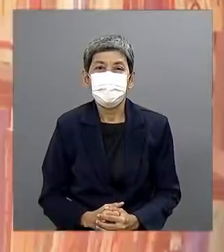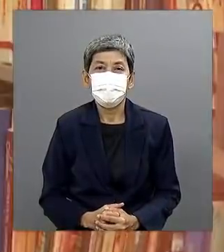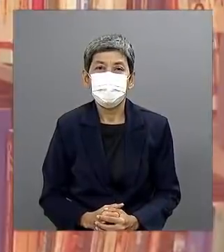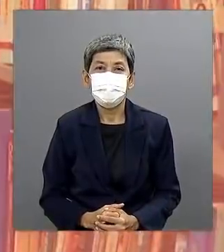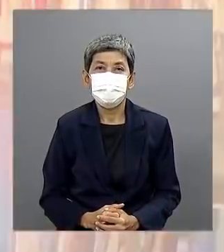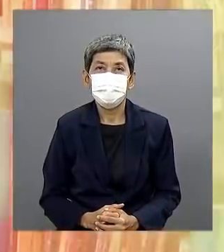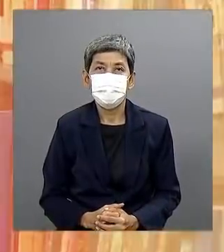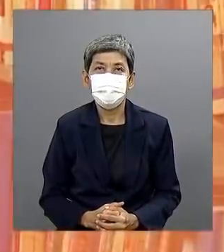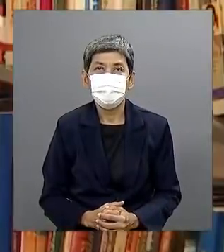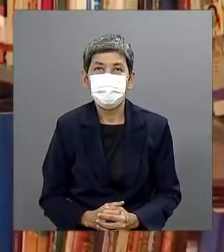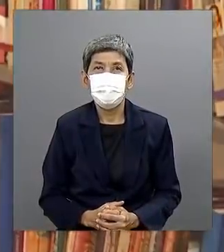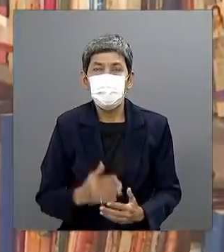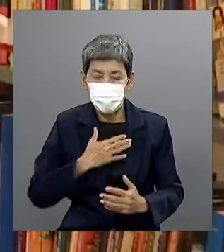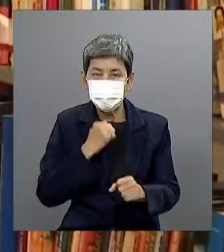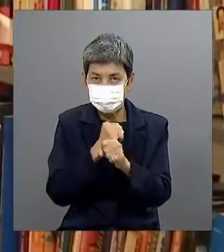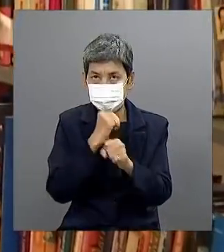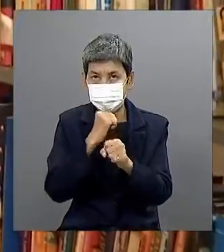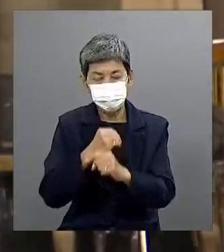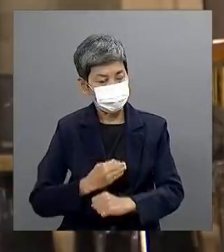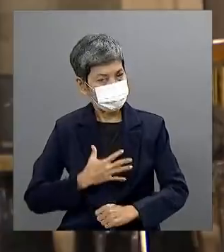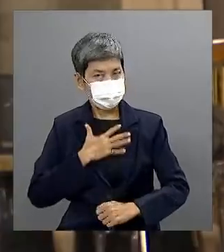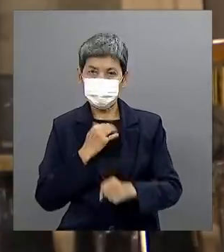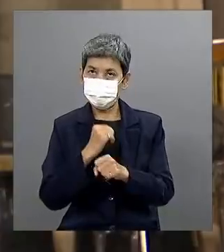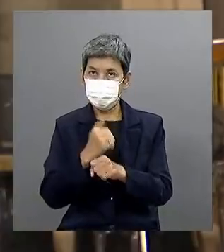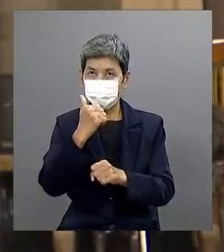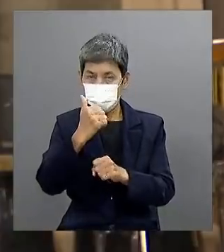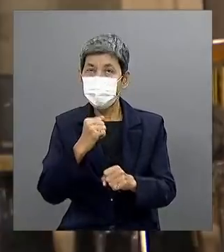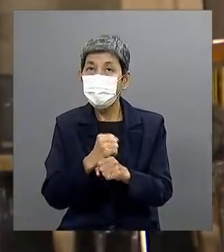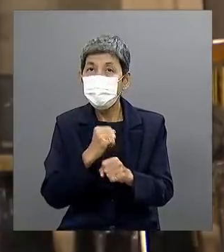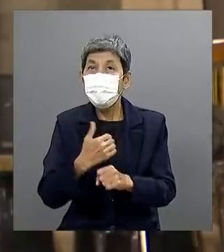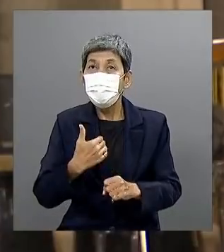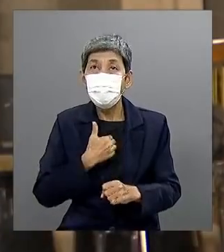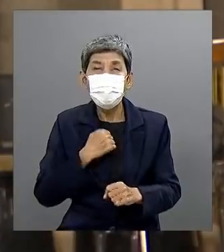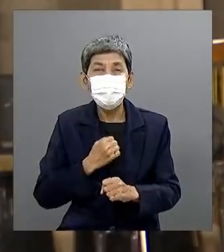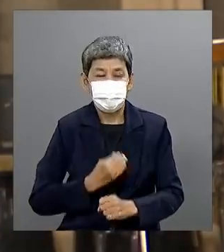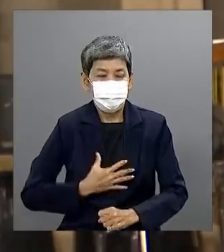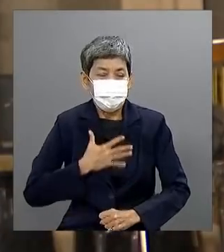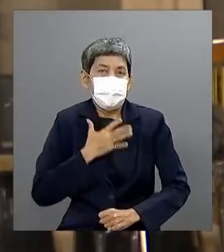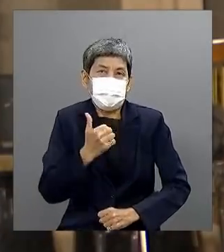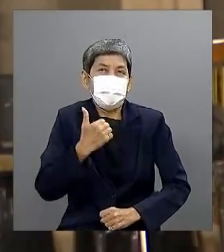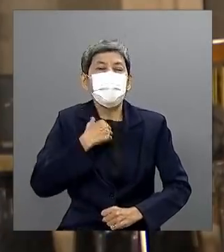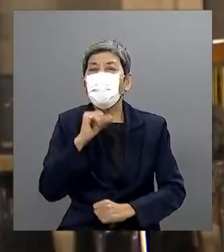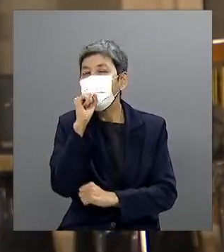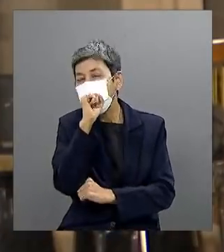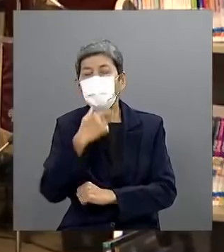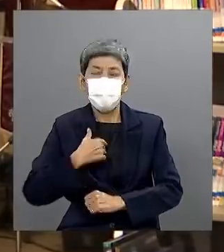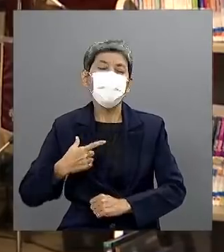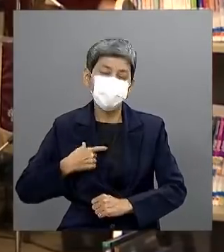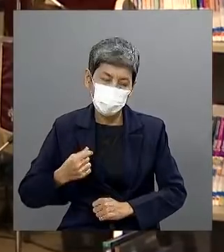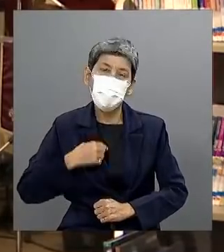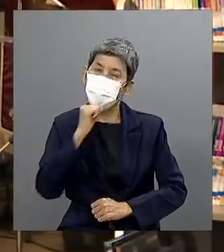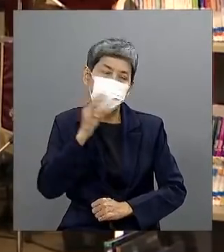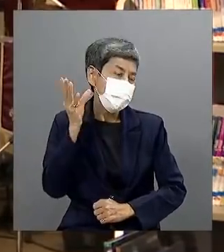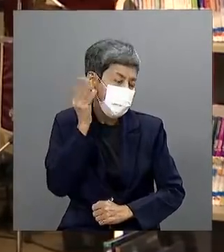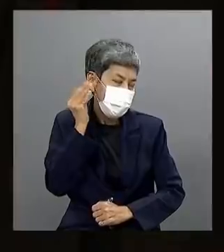เนาะที่เราสามารถจะมีพลังใจได้นะฮะ หนึ่งในสิ่งนั้นที่สามารถเพิ่มพลังให้เราได้ก็น่าจะเป็นเพลงที่เราชอบเพลงที่เราชอบฟังดนต